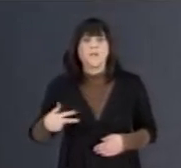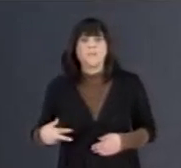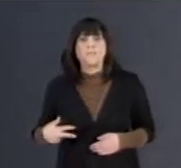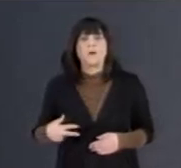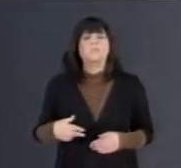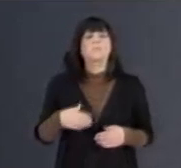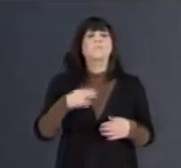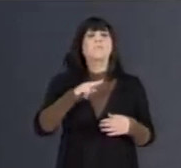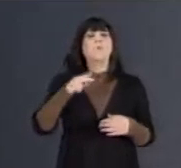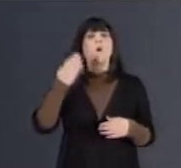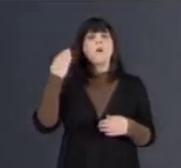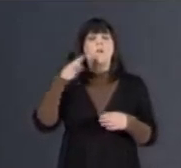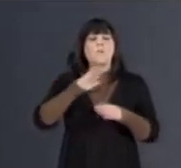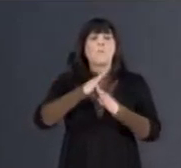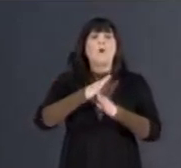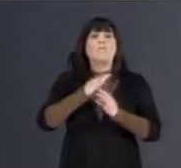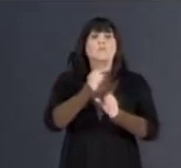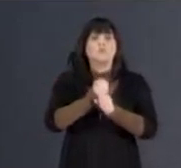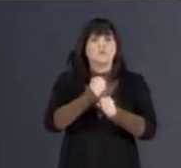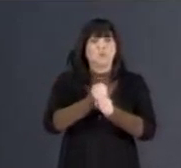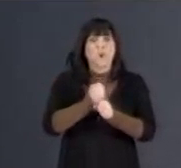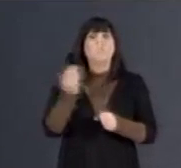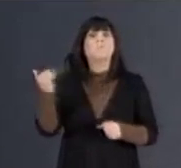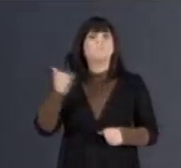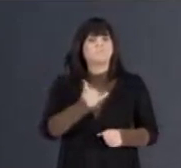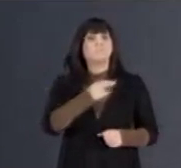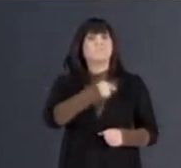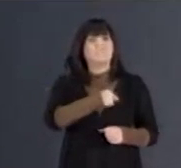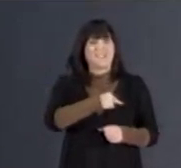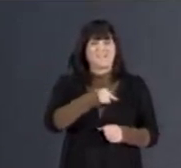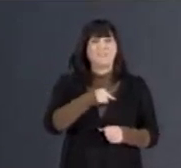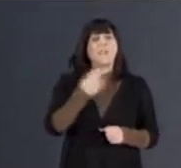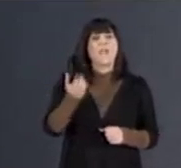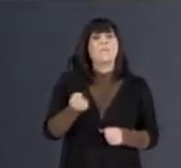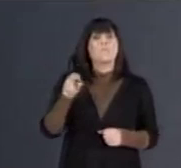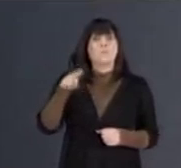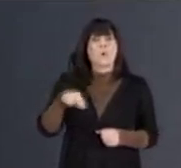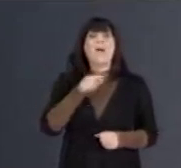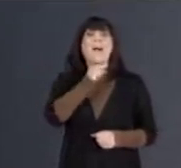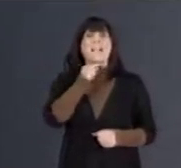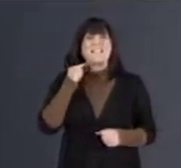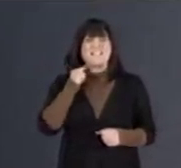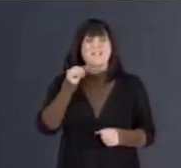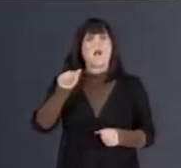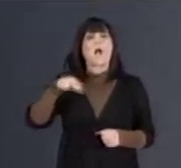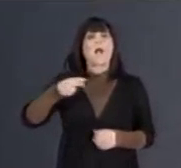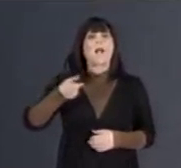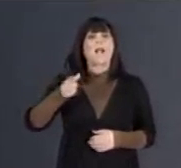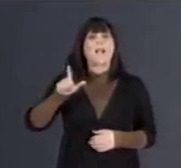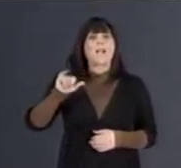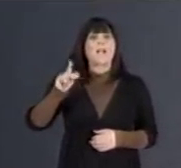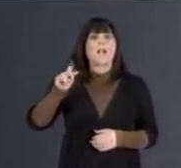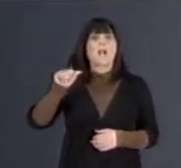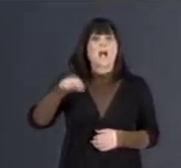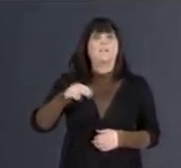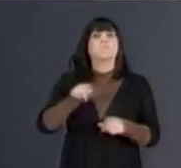-tirawuġa u Malta għanna għassiskla u kol anglikan maħna, għett-tifem u